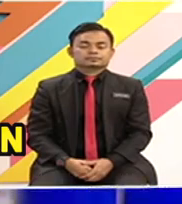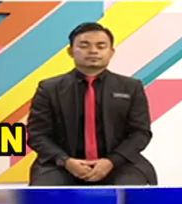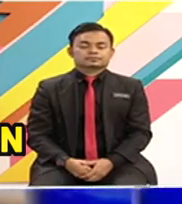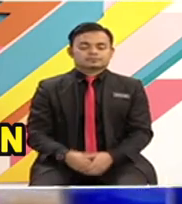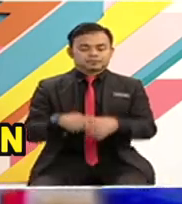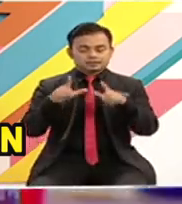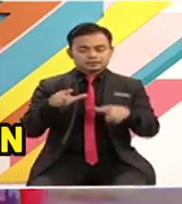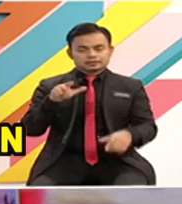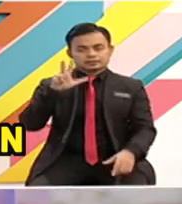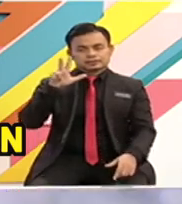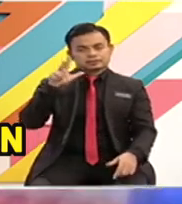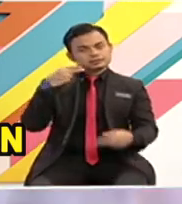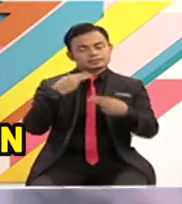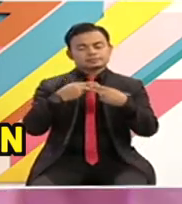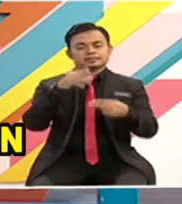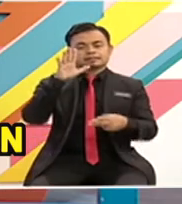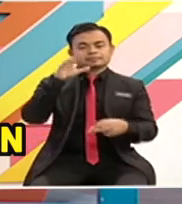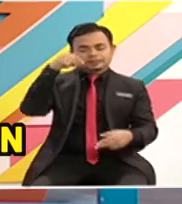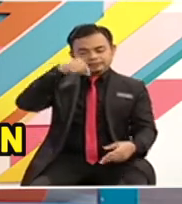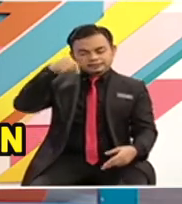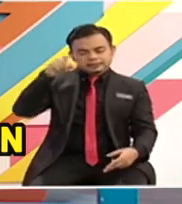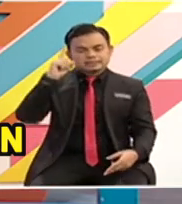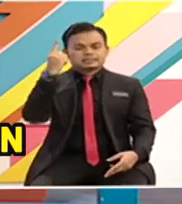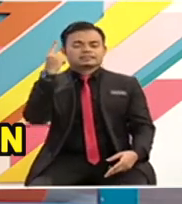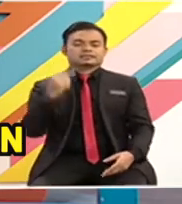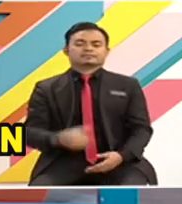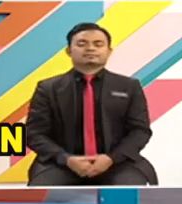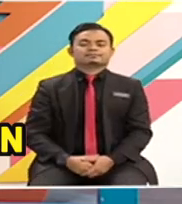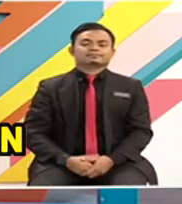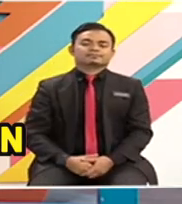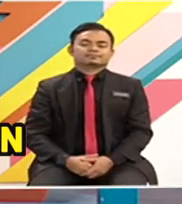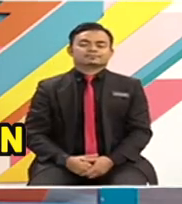Google mungkin tak mampu ajaib uh ah tinggikan sigitcgumilars